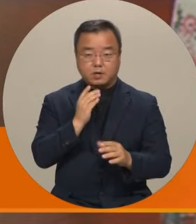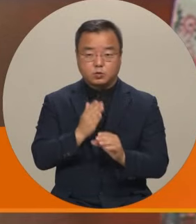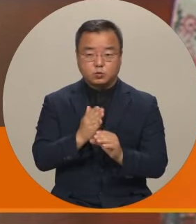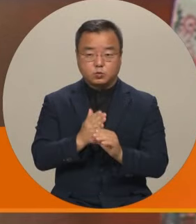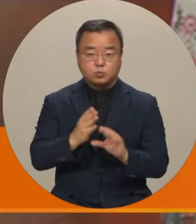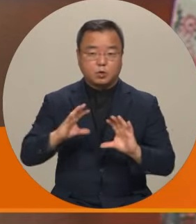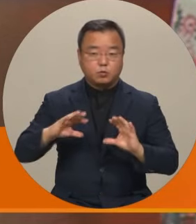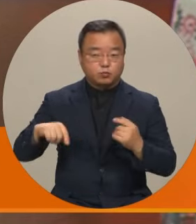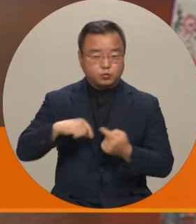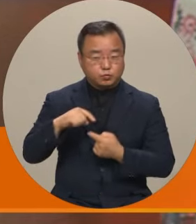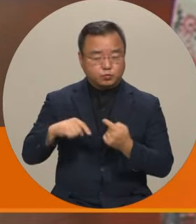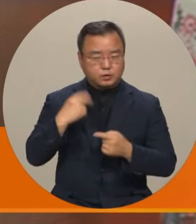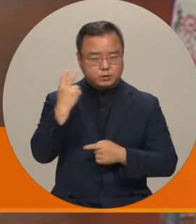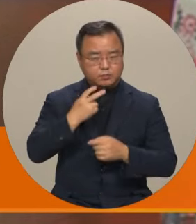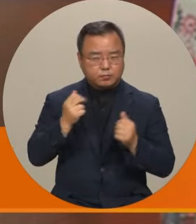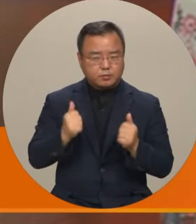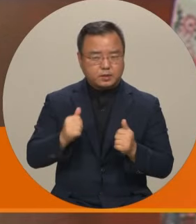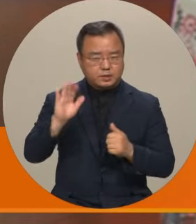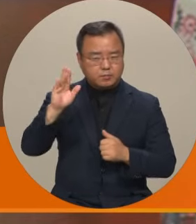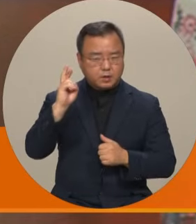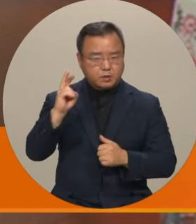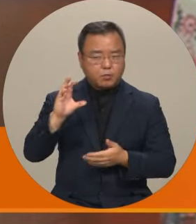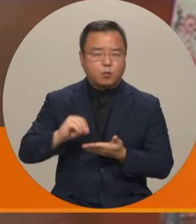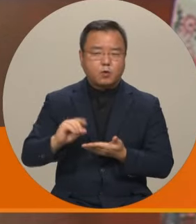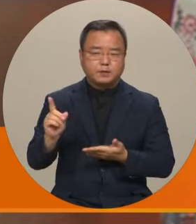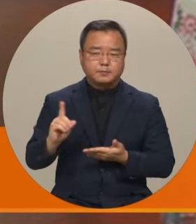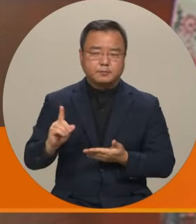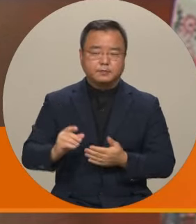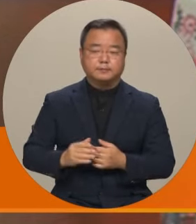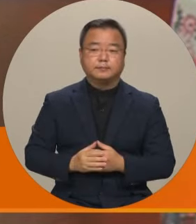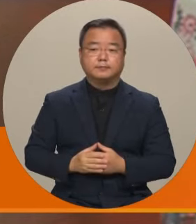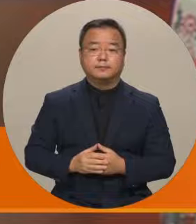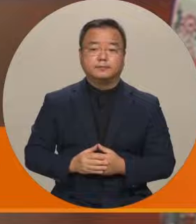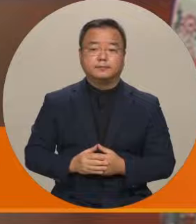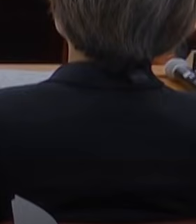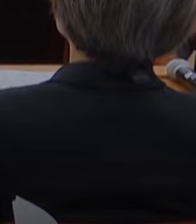전망과 과제 먼저 영상부터 보고 오겠습니다